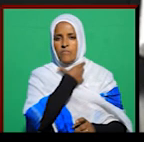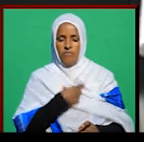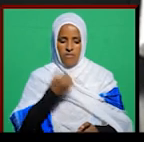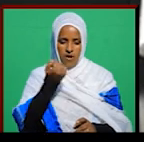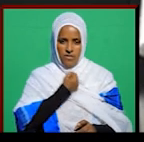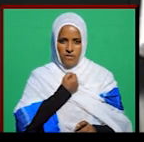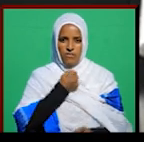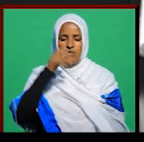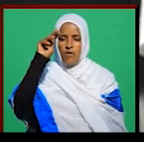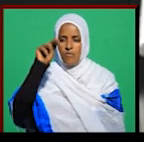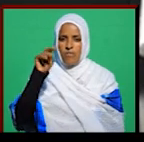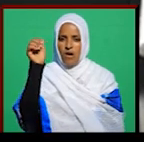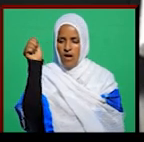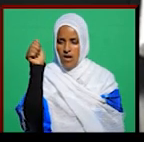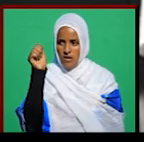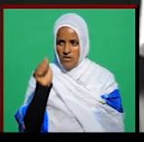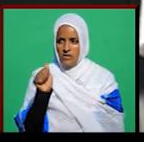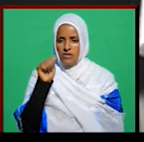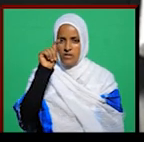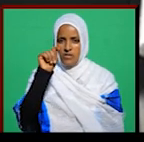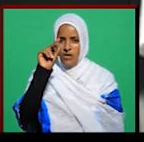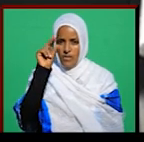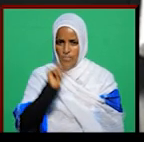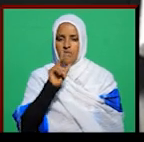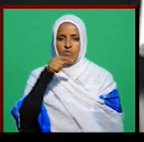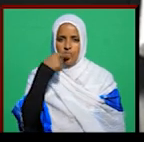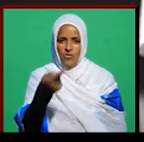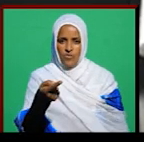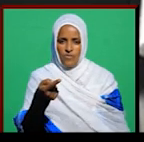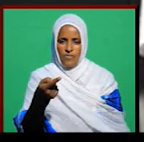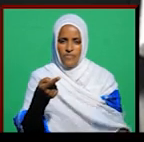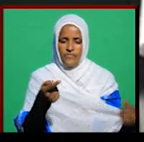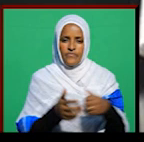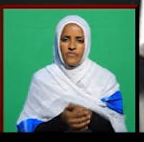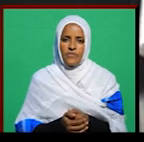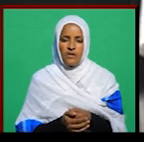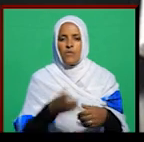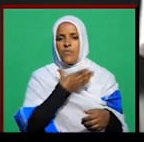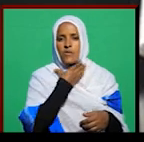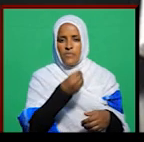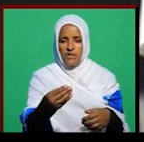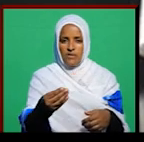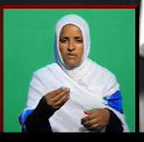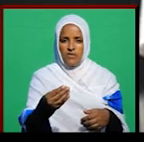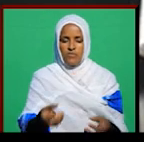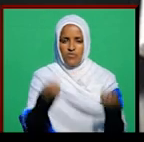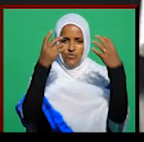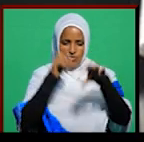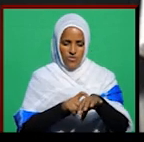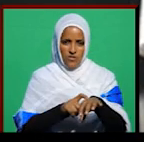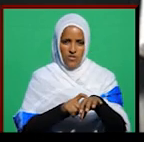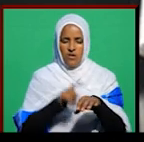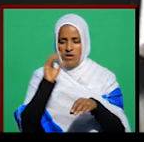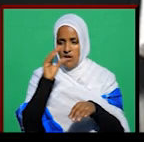ማእተብ ነው። አሁን ቃሉን ቆጥረን ስናነበው ማእተብ ነው የሚል ማእተብ። በአማርኛ ብዙ